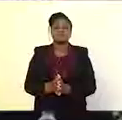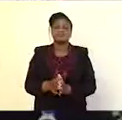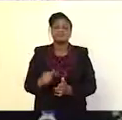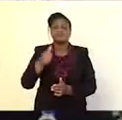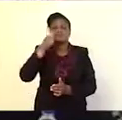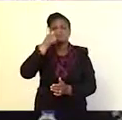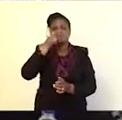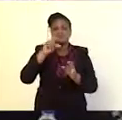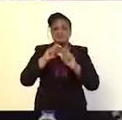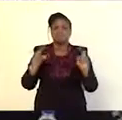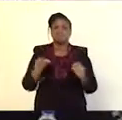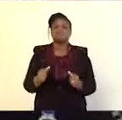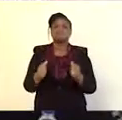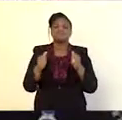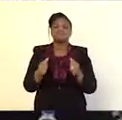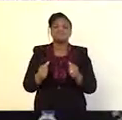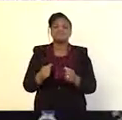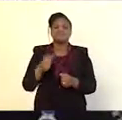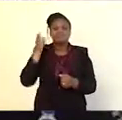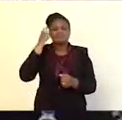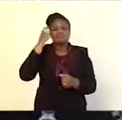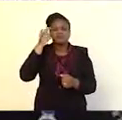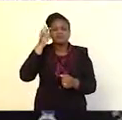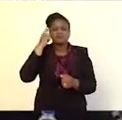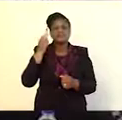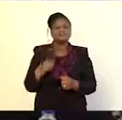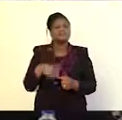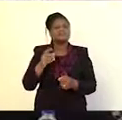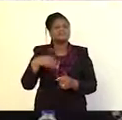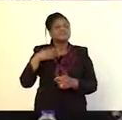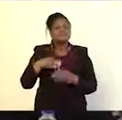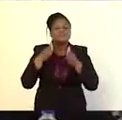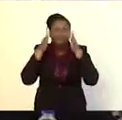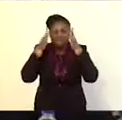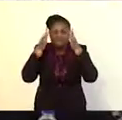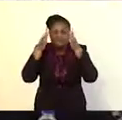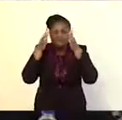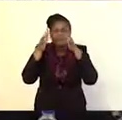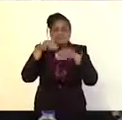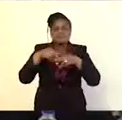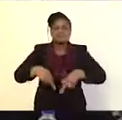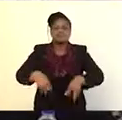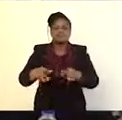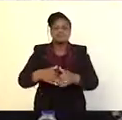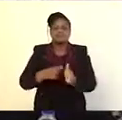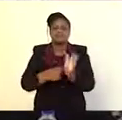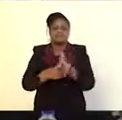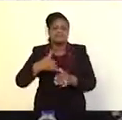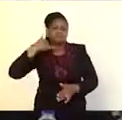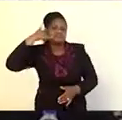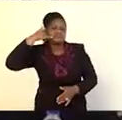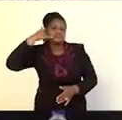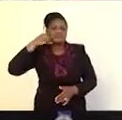Mashoko makukutu pfungwa dzako ngadzinge dziri pamugwagwa. Nyaya yemafoni iyo kana